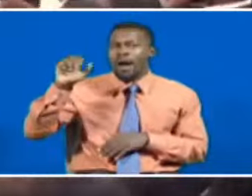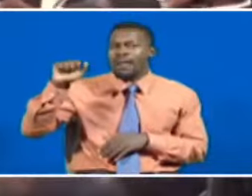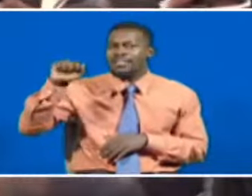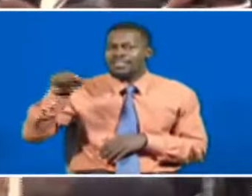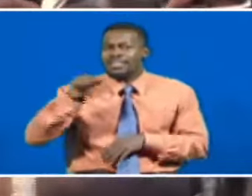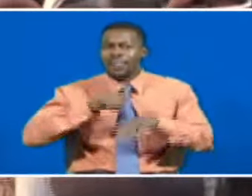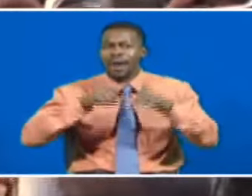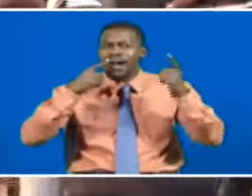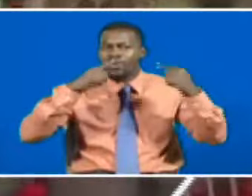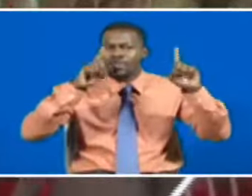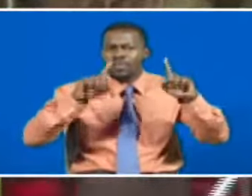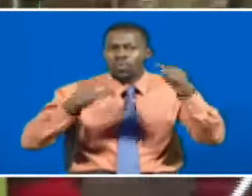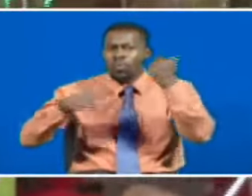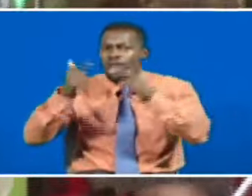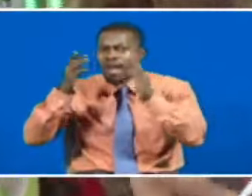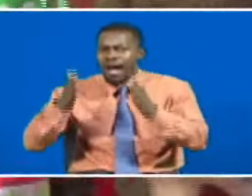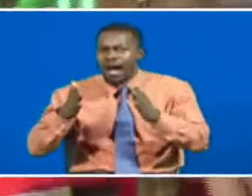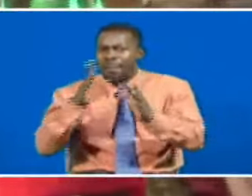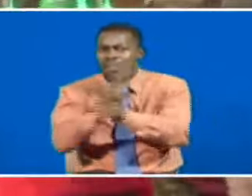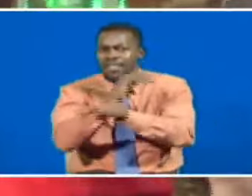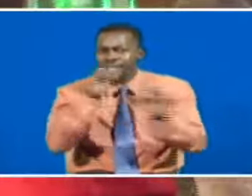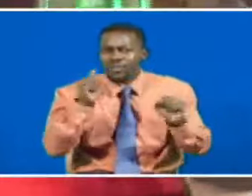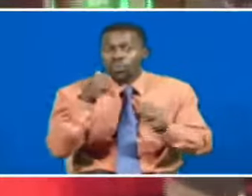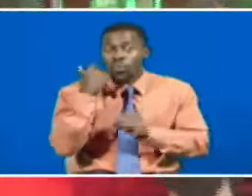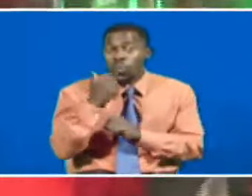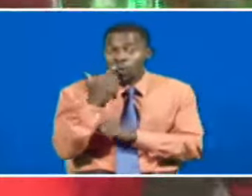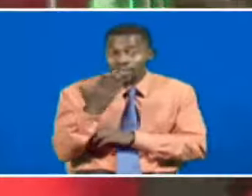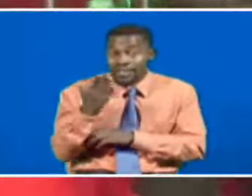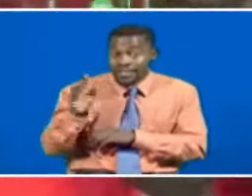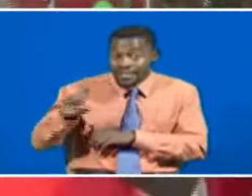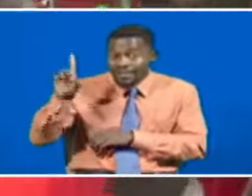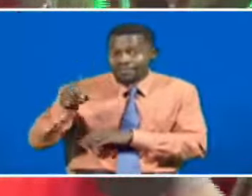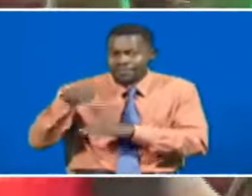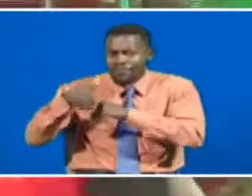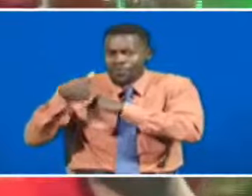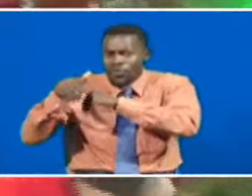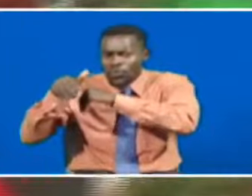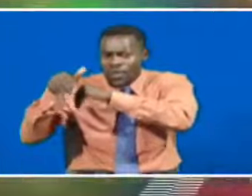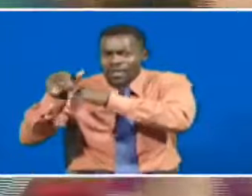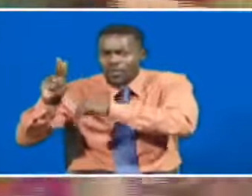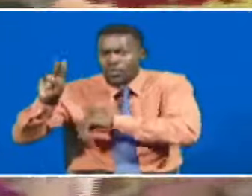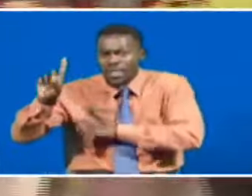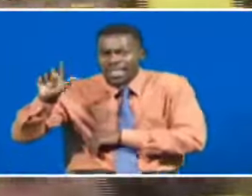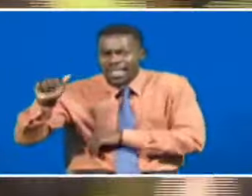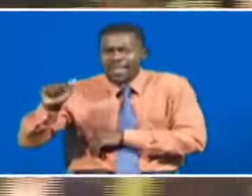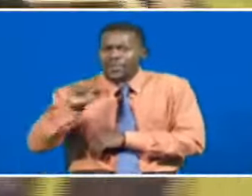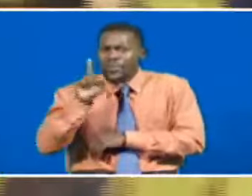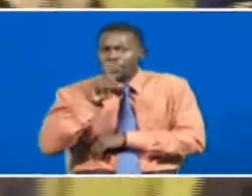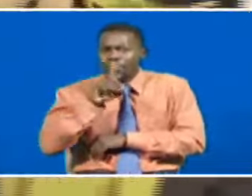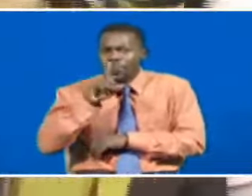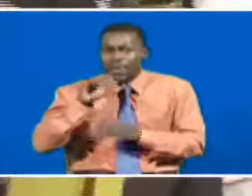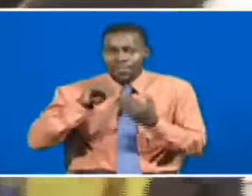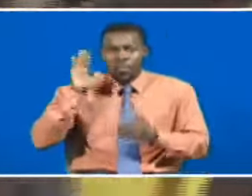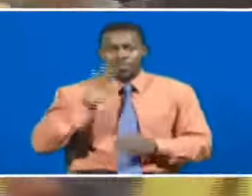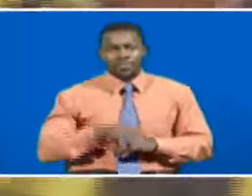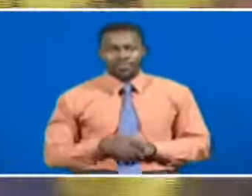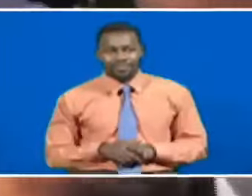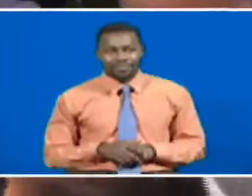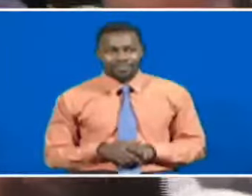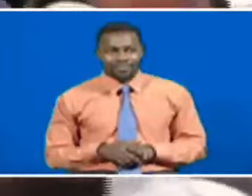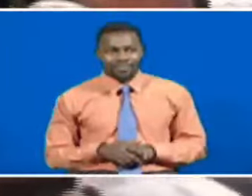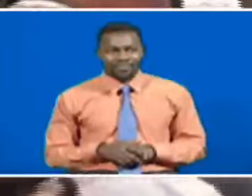kwa mshindi wa uchaguzi wa urais. Mfuasi huyu sugu wa Kenya Kwanza alikuwa mmoja wa mawakala wa UDA. Nakumbuka hata